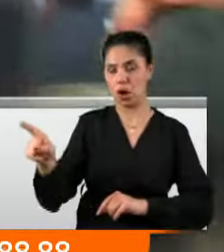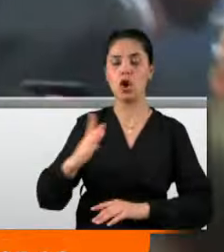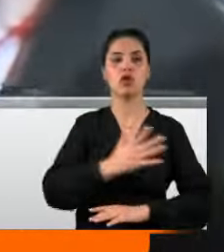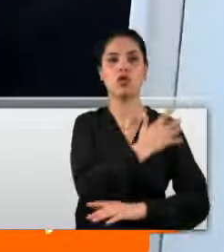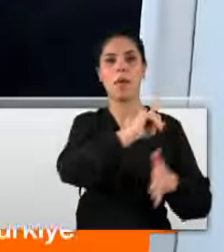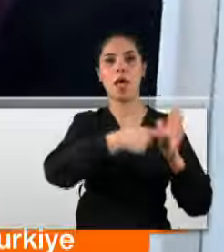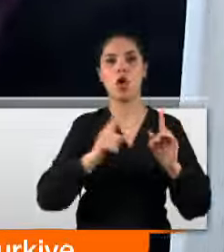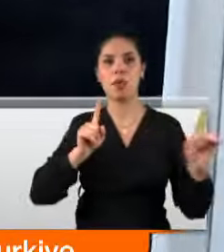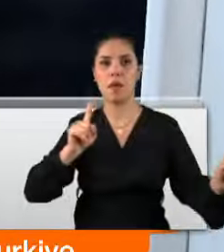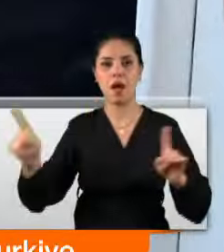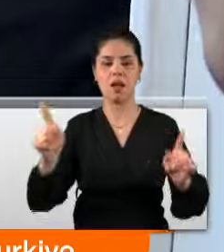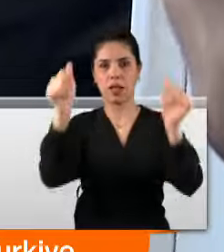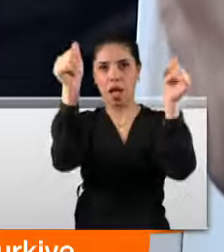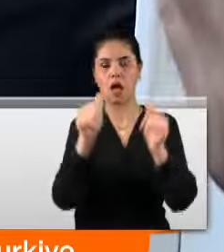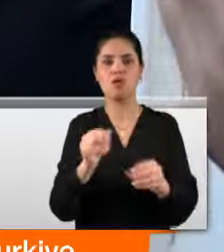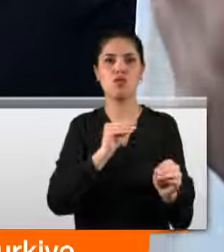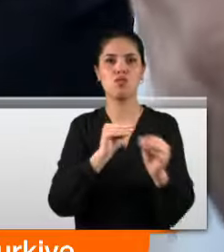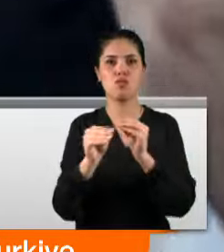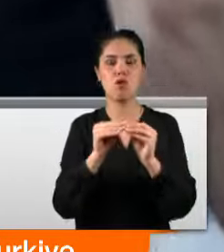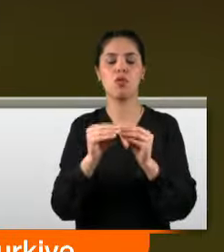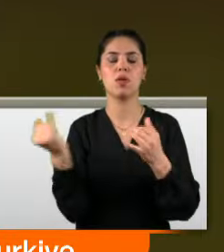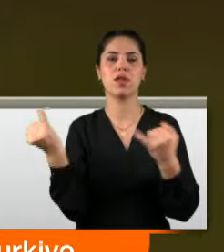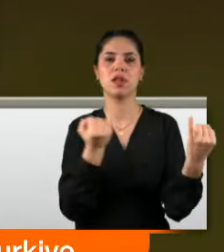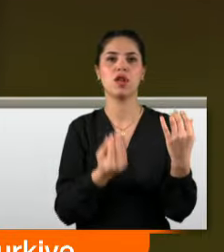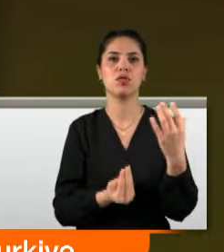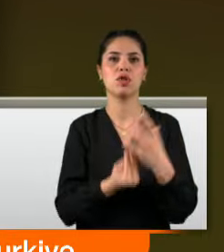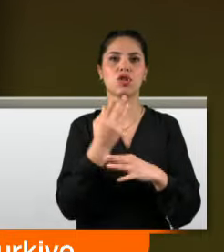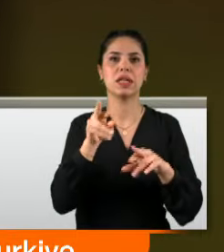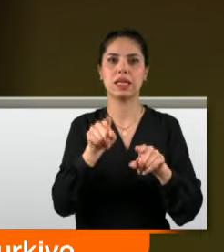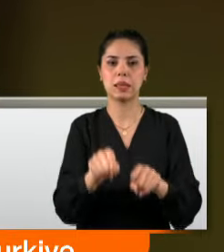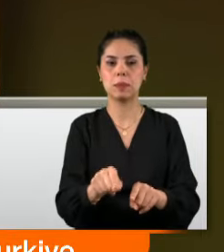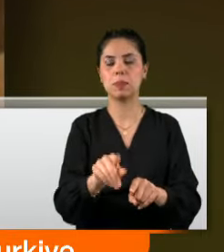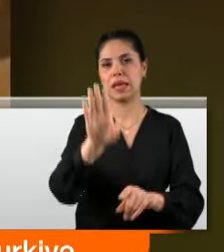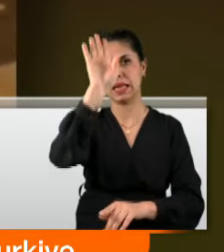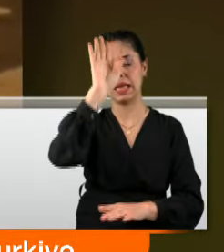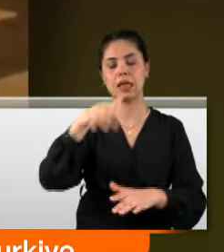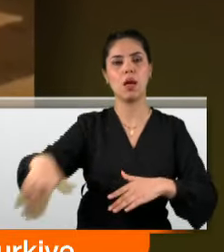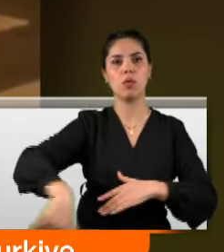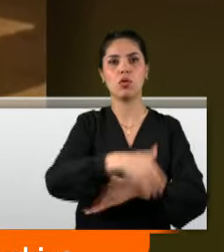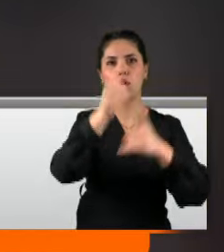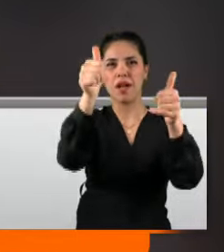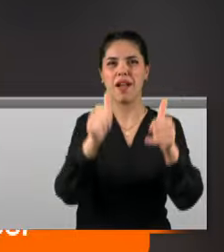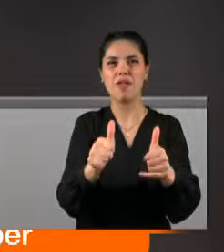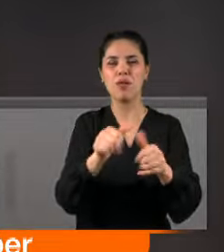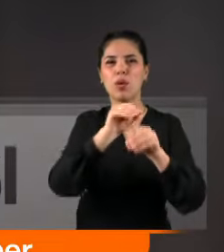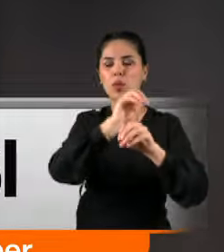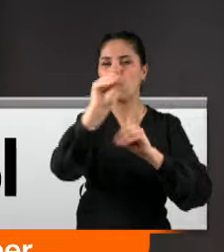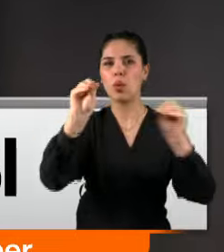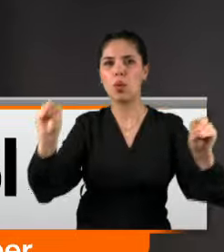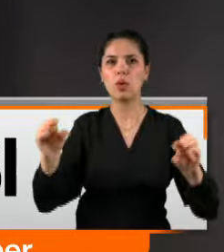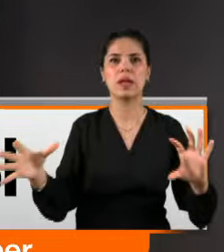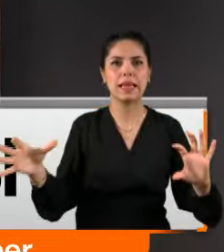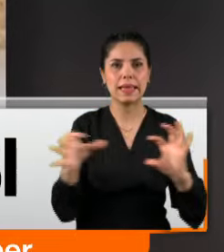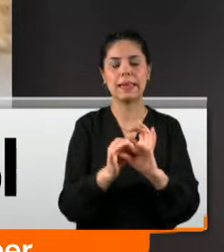yönetimi arasındaki afiş krizi tartışmaya doğru gidiyor. İstanbul sokaklarına asılan bu afişlerle ilgili hedef tahtasına